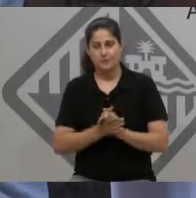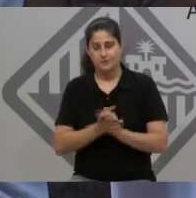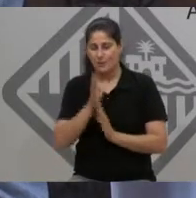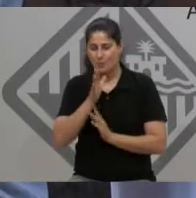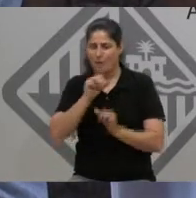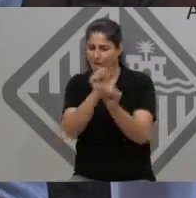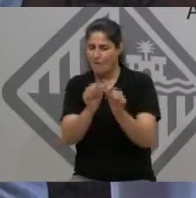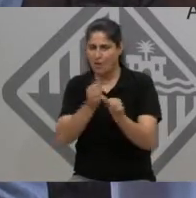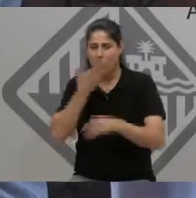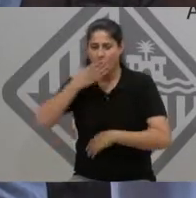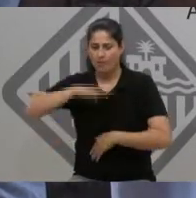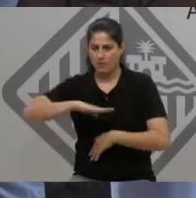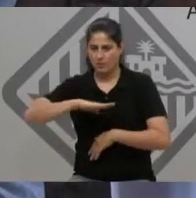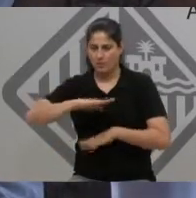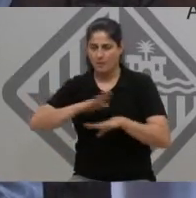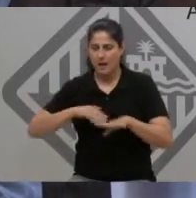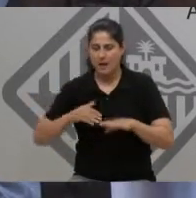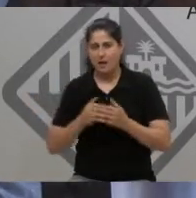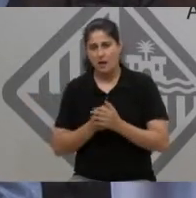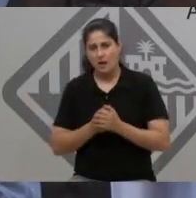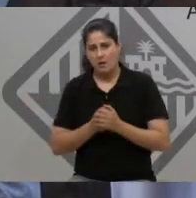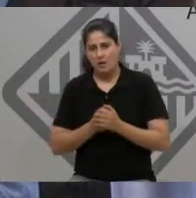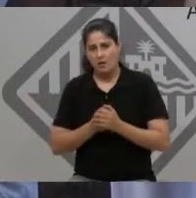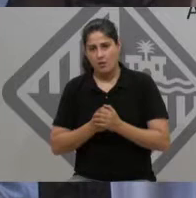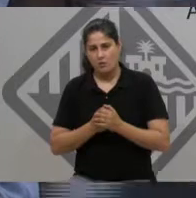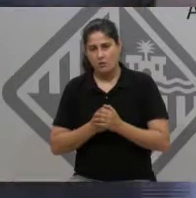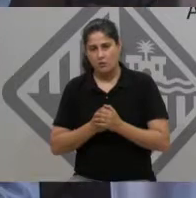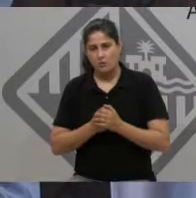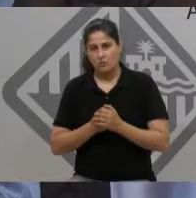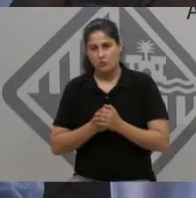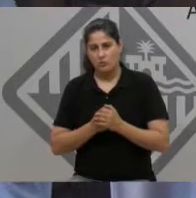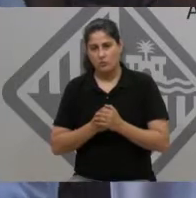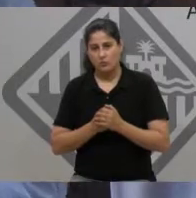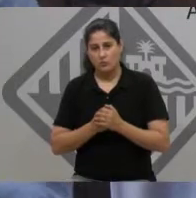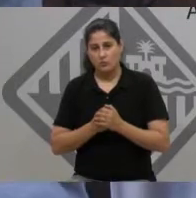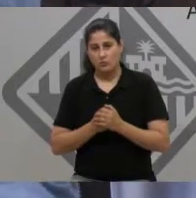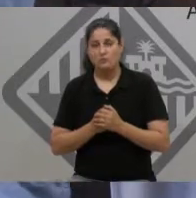adequada per gestionar d'una forma homogènia tot el que són